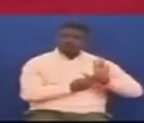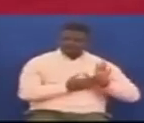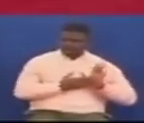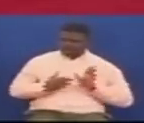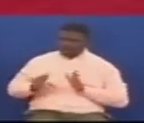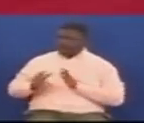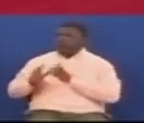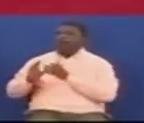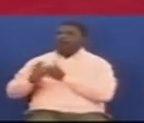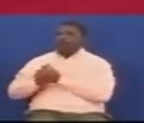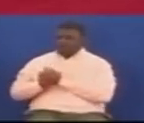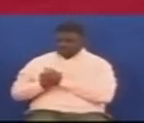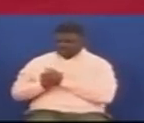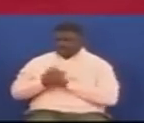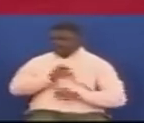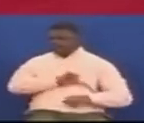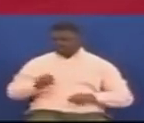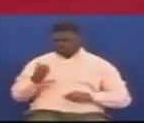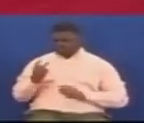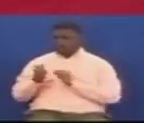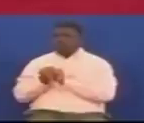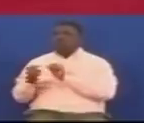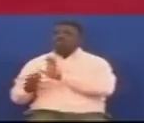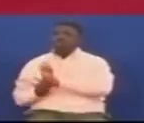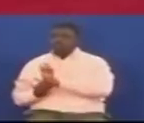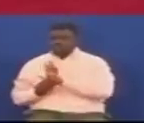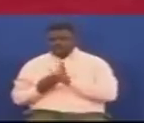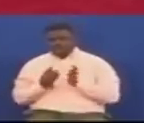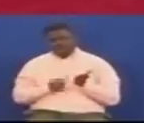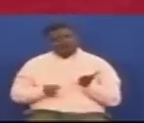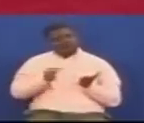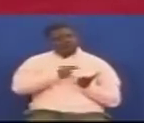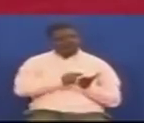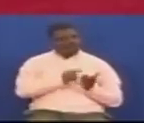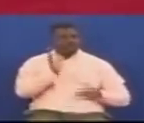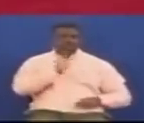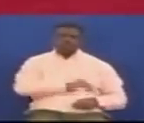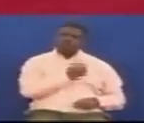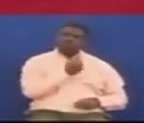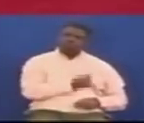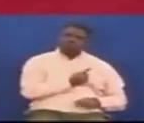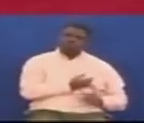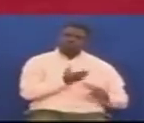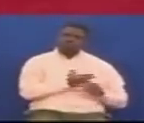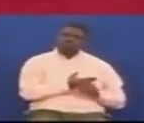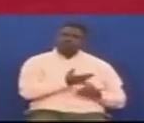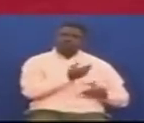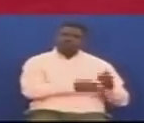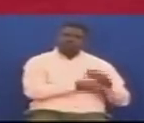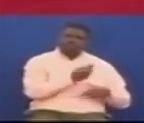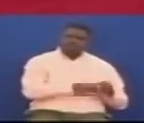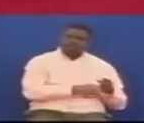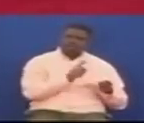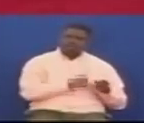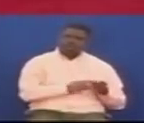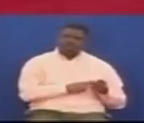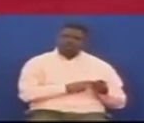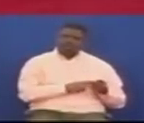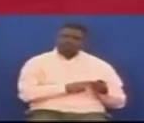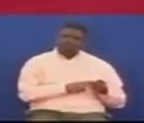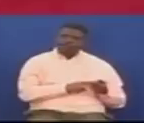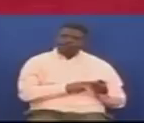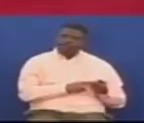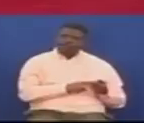Aprili 2019 riba ya siku moja katika soko la fedha baina ya benki za biashara, yani